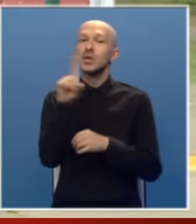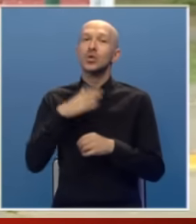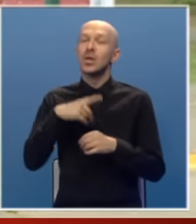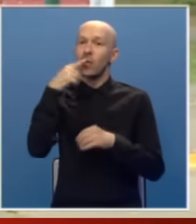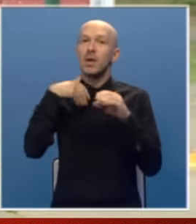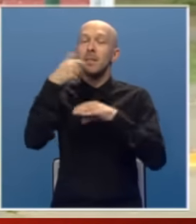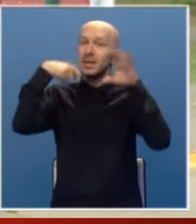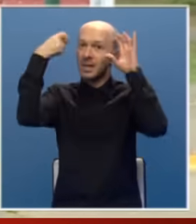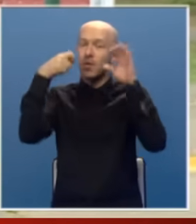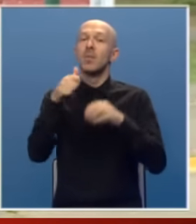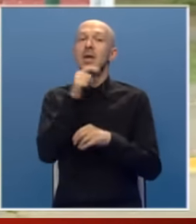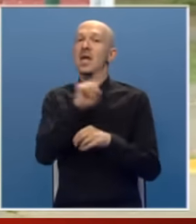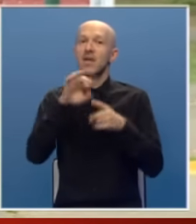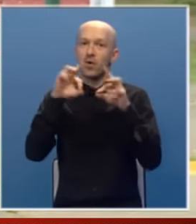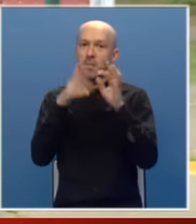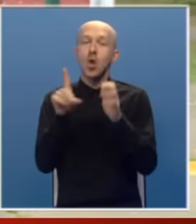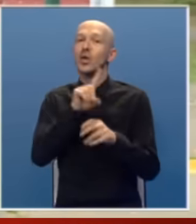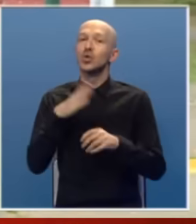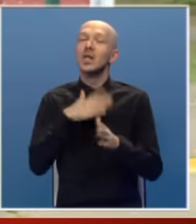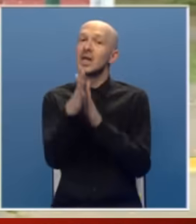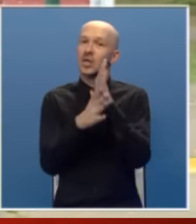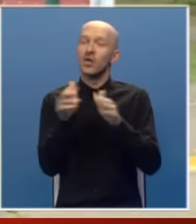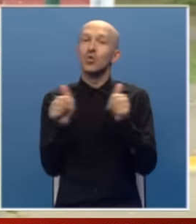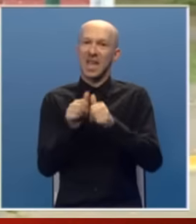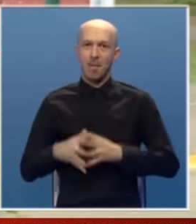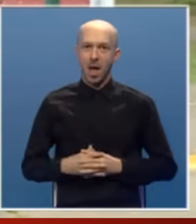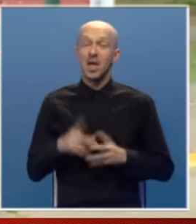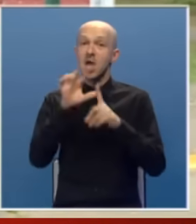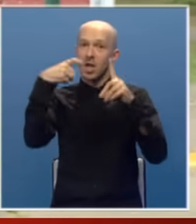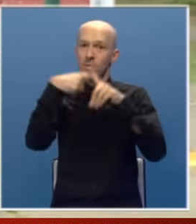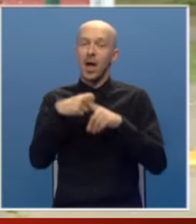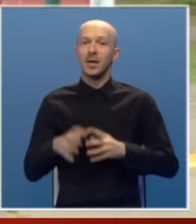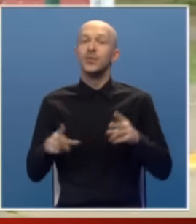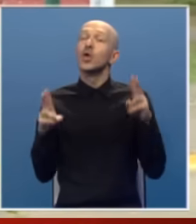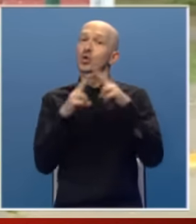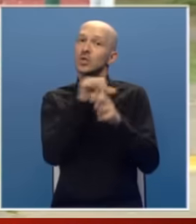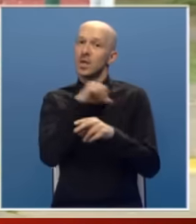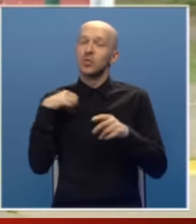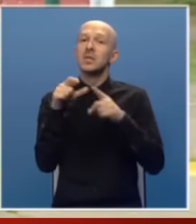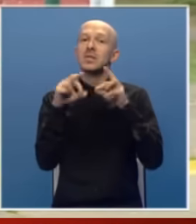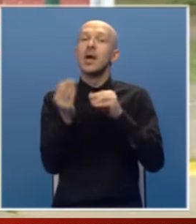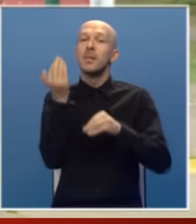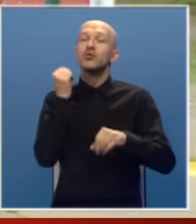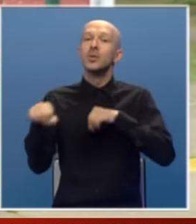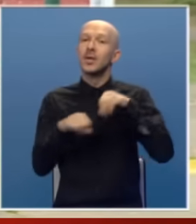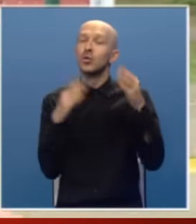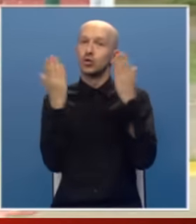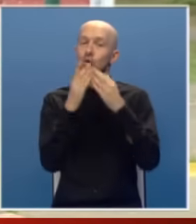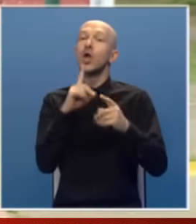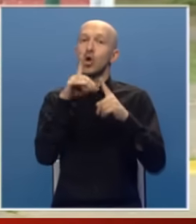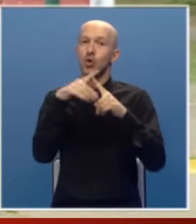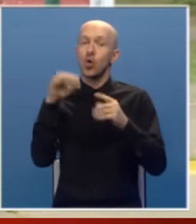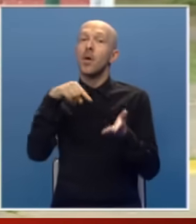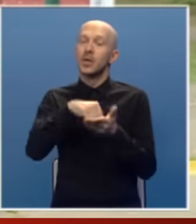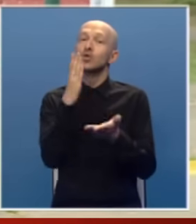govore pred kamerom, nego ni neformalno nisu htjeli da razgovaraju sa njima. Ipak, susreli smo se sa bivšim direktorom škole koji je na